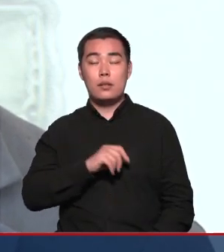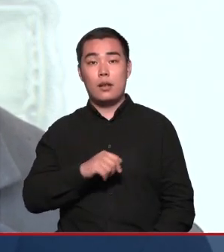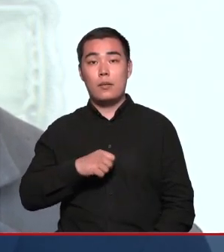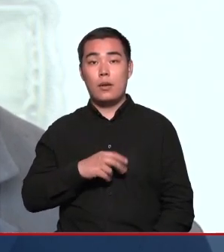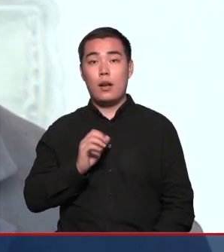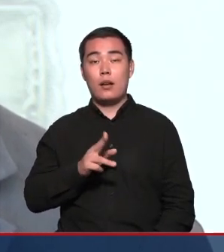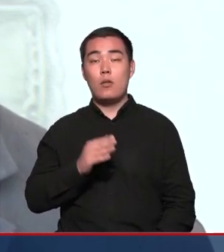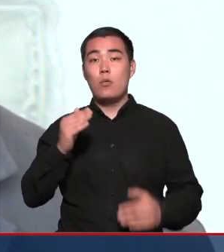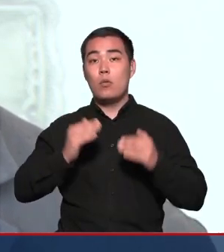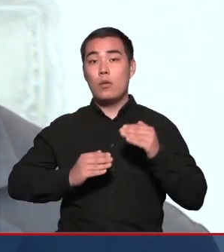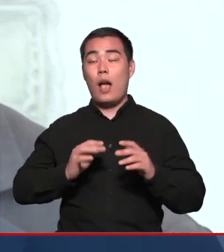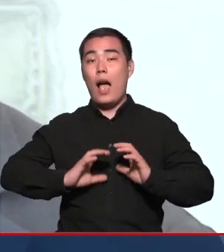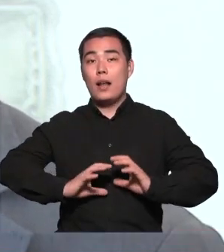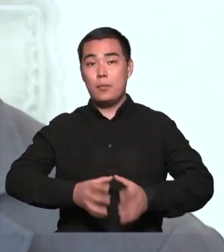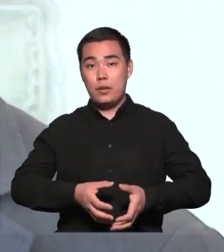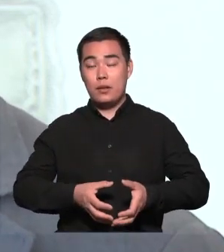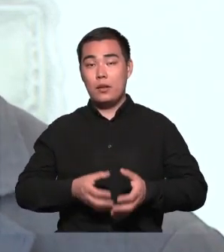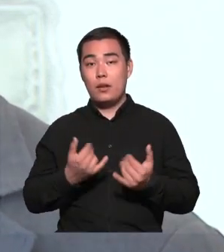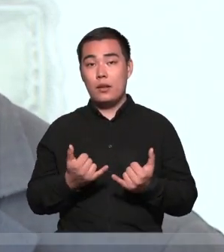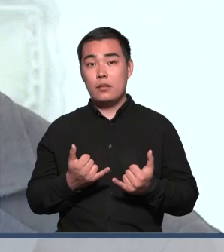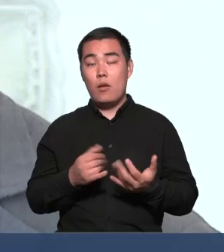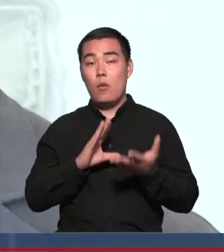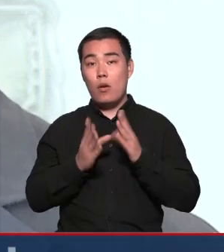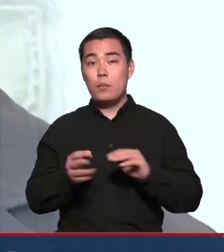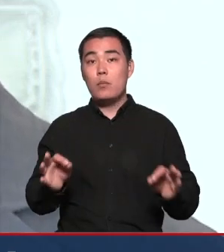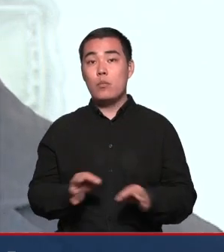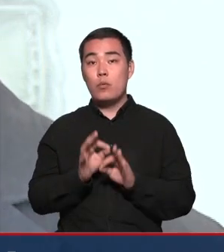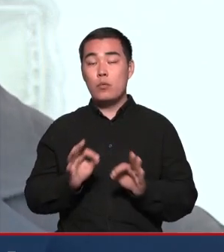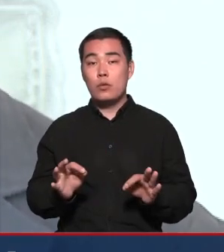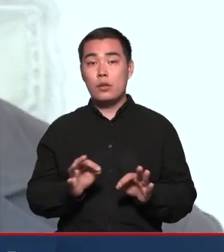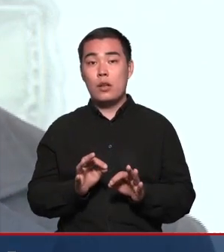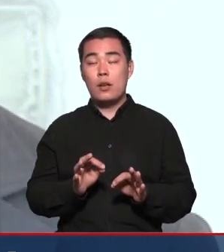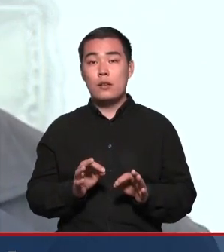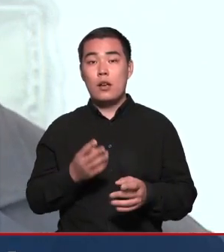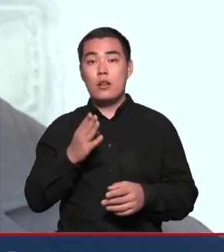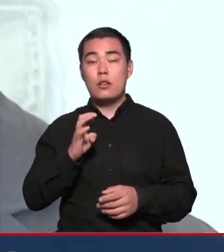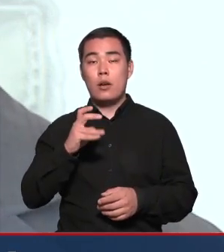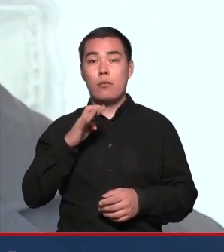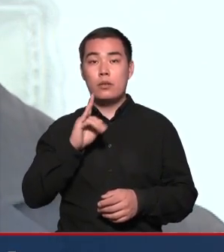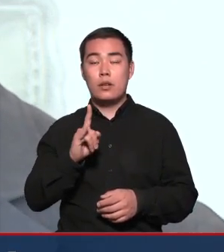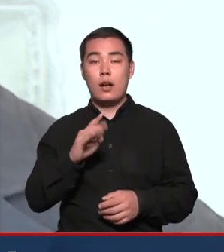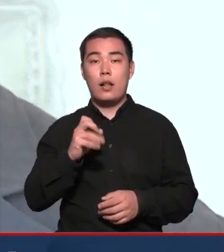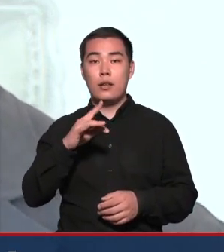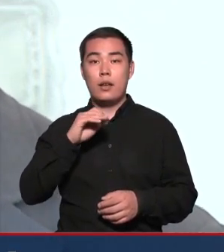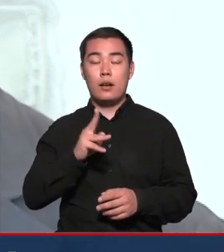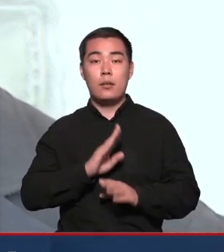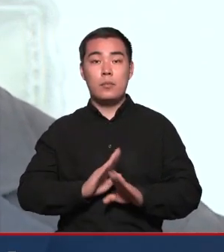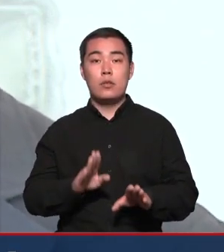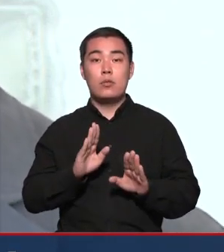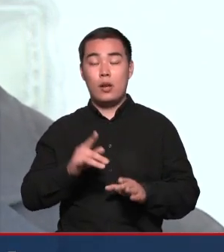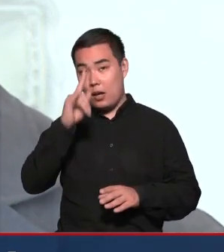Шәмшәтіміздің деңгейін бір әлемдік жалпы музыка әлеміне. Тек қана Шәмші Қалдаяқов туралымыз, жалпы